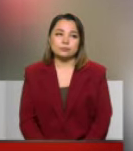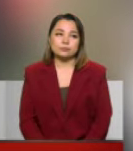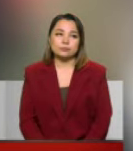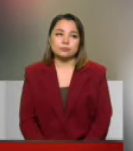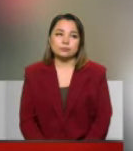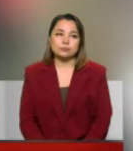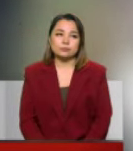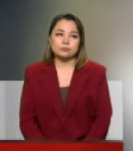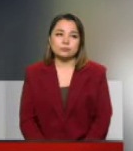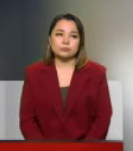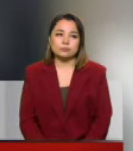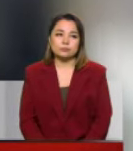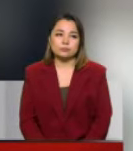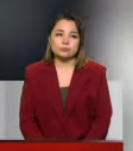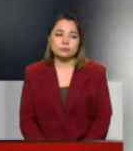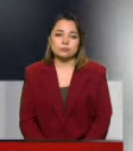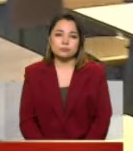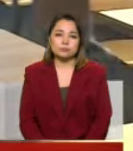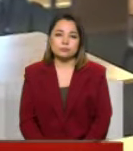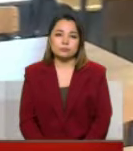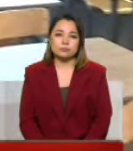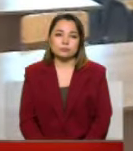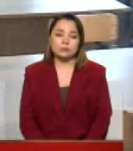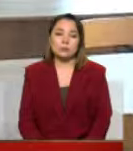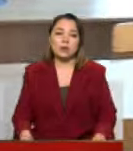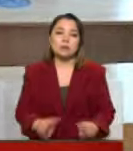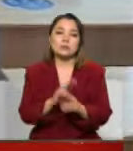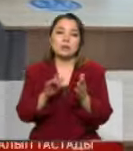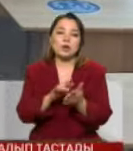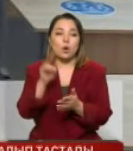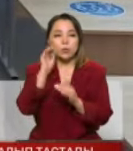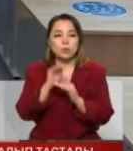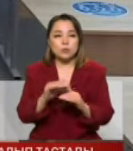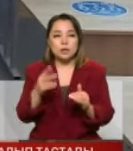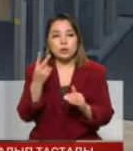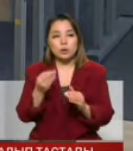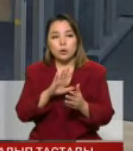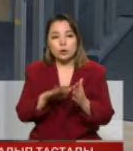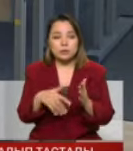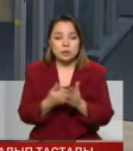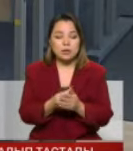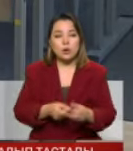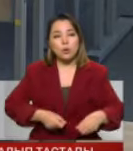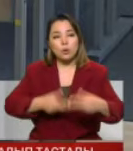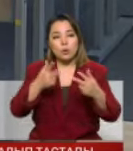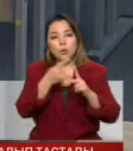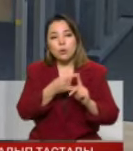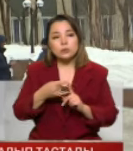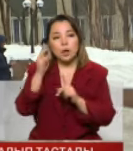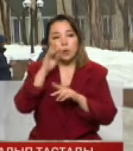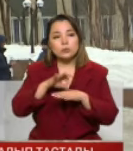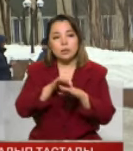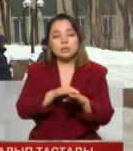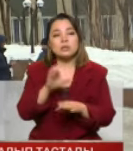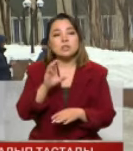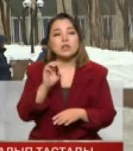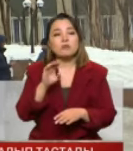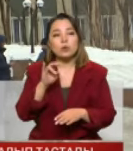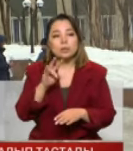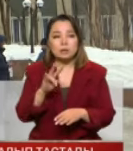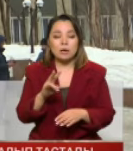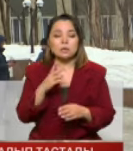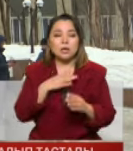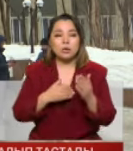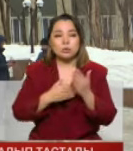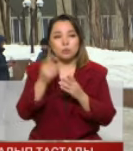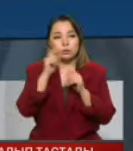медицинское учреждение по адресу. Елордалық оқушылар 2 күннен бері онлайн оқып жатыр. Сол сияқты Сәкен Сейфуллин атындағы жоғары